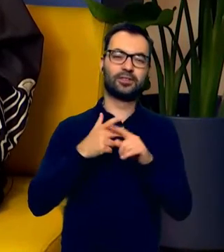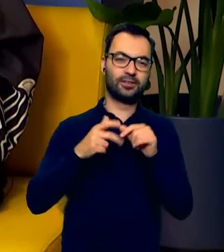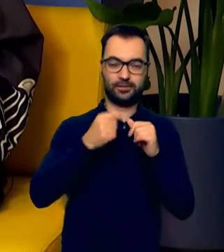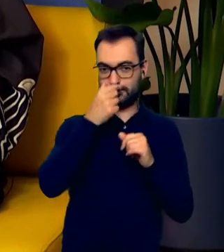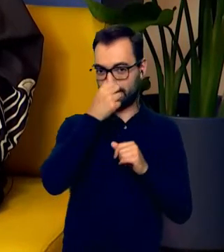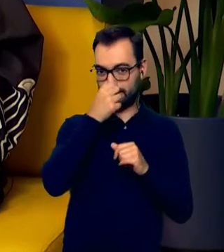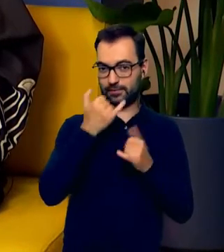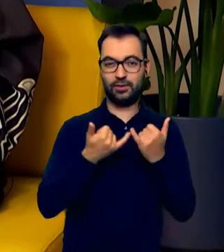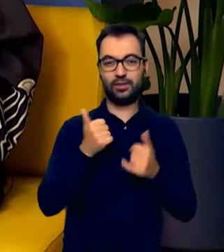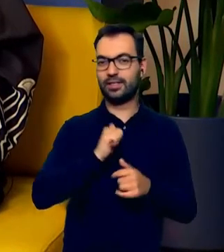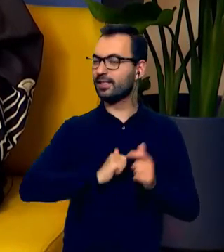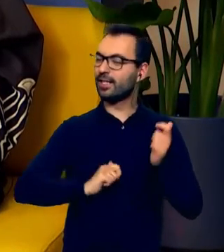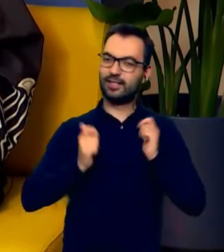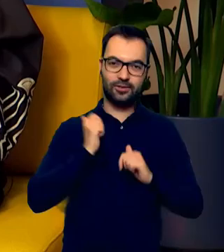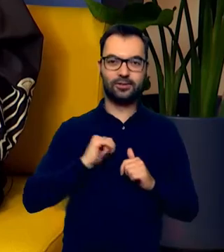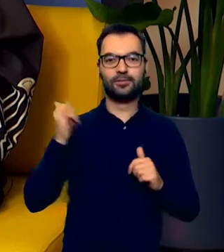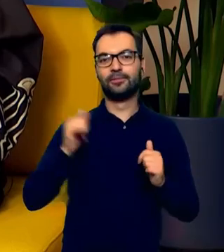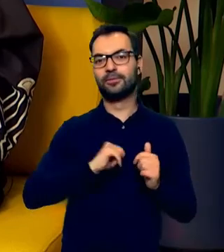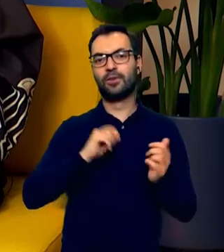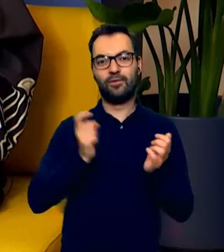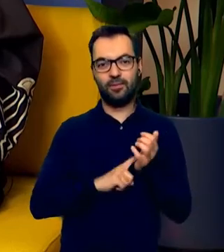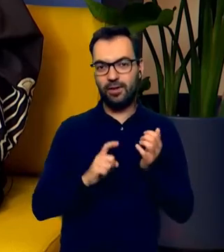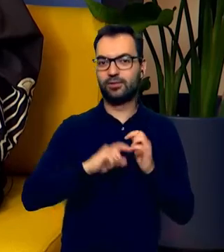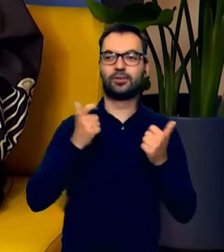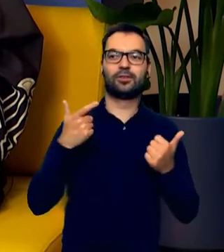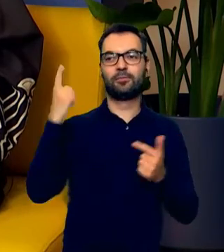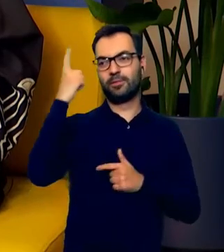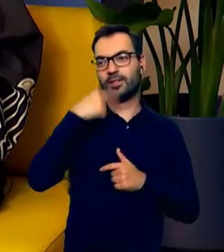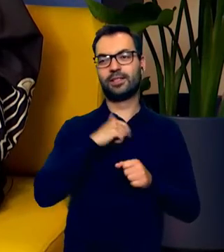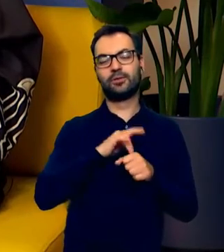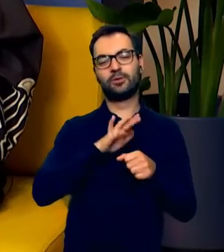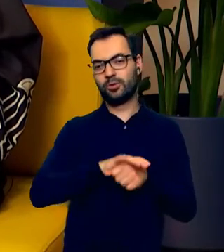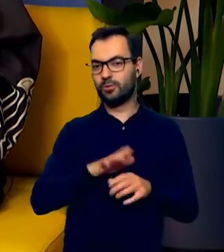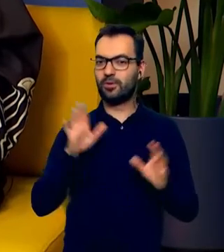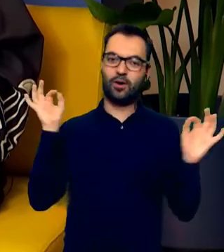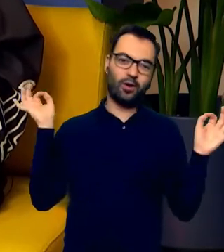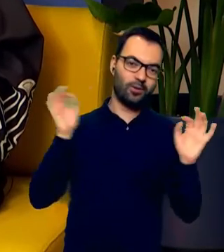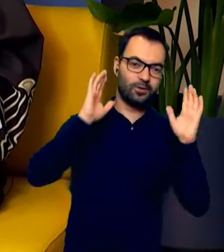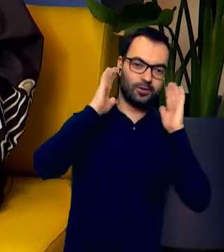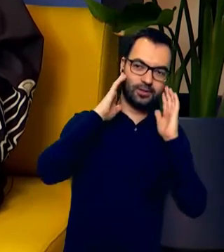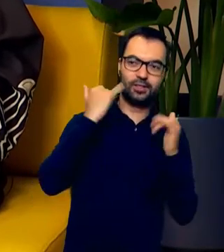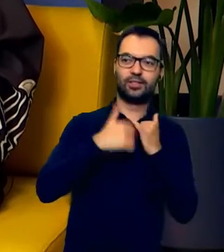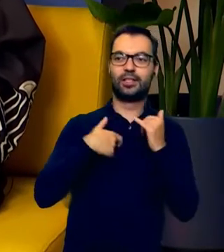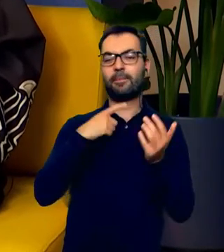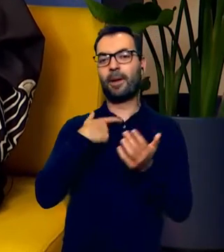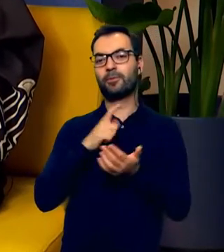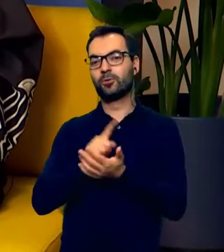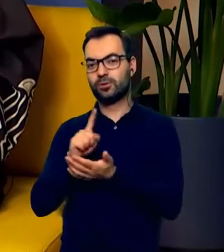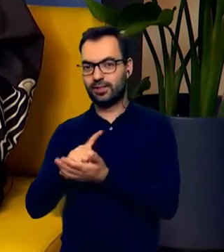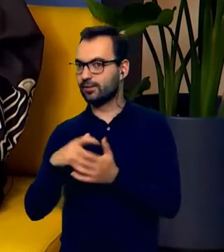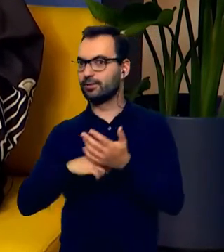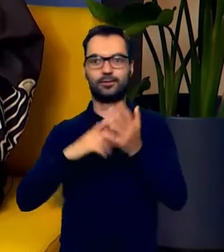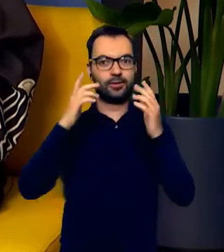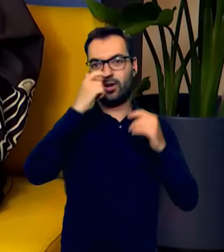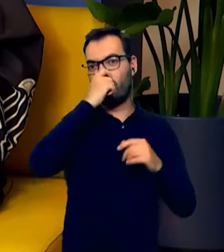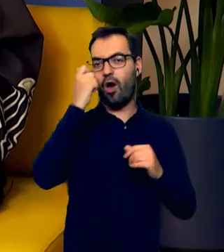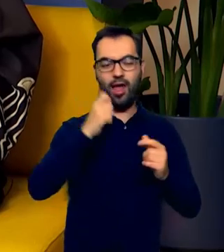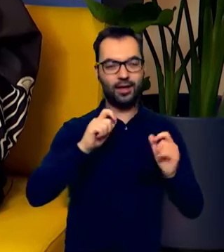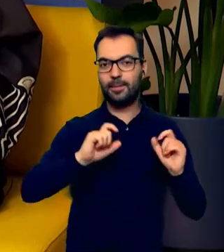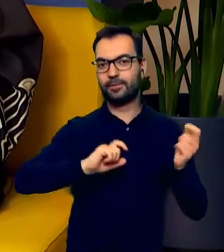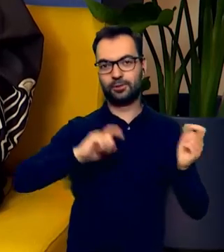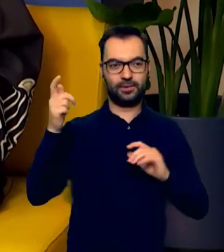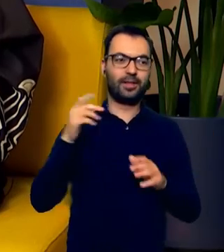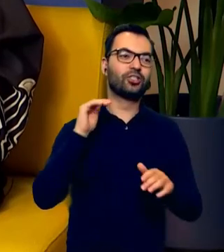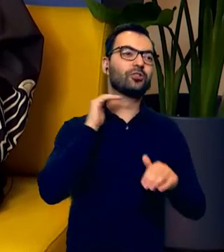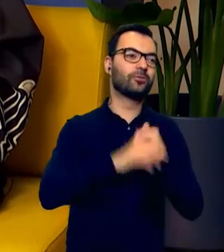ciągle byłam z siebie niezadowolona, ciągle czegoś od siebie chciałam, ciągle myślałam sobie, że jestem beznadziejna, ciągle myślałam, że jeżeli coś mi się udaje, to jest jakiś cholerny przypadek